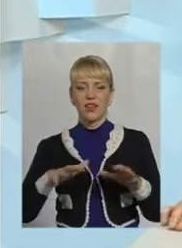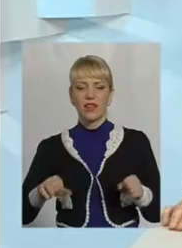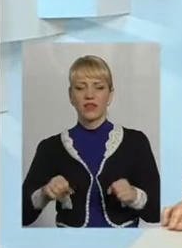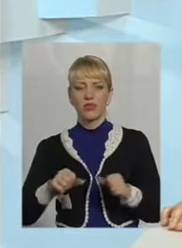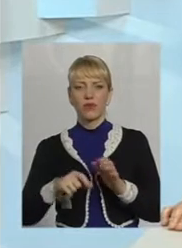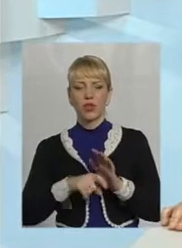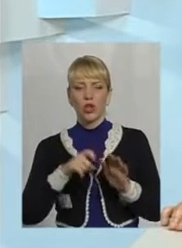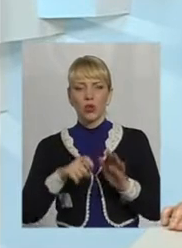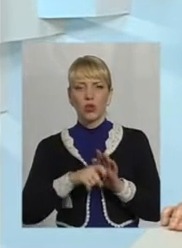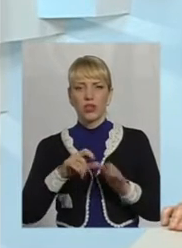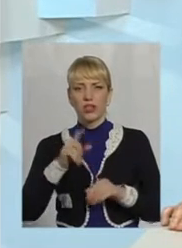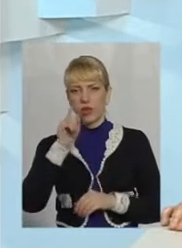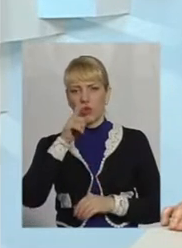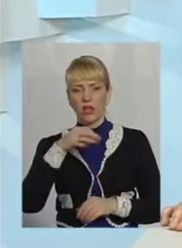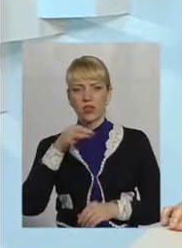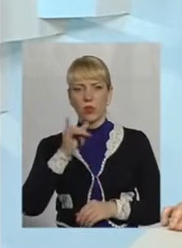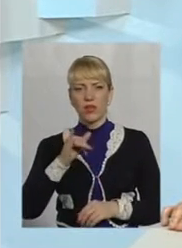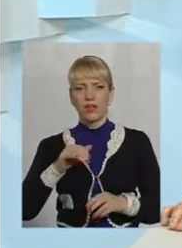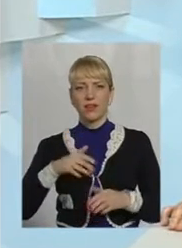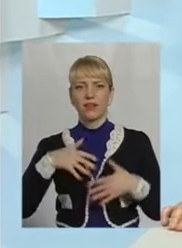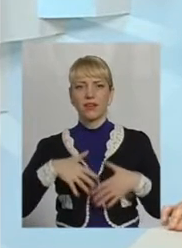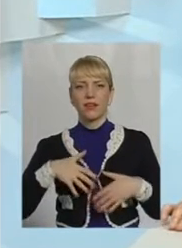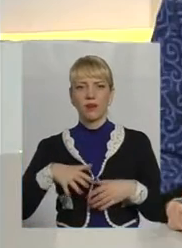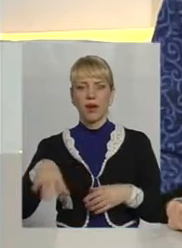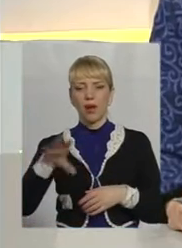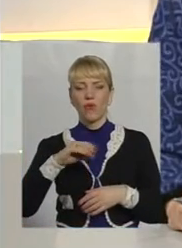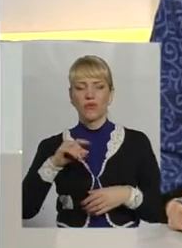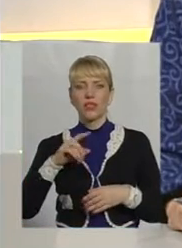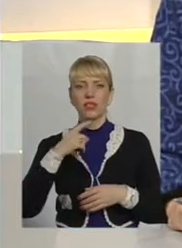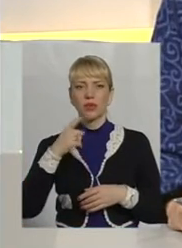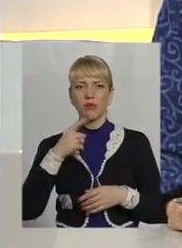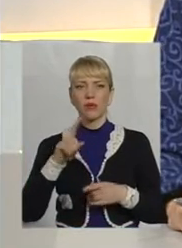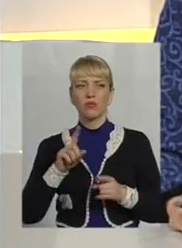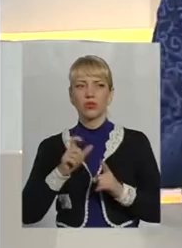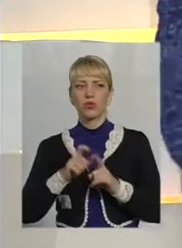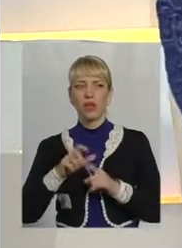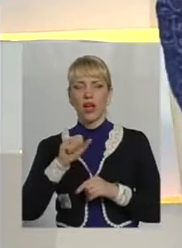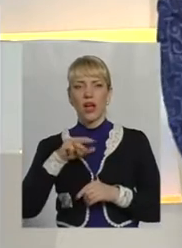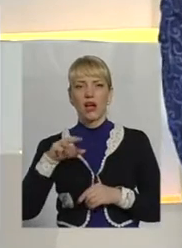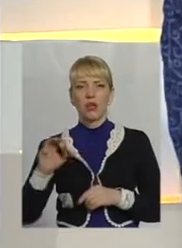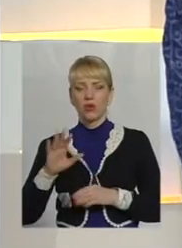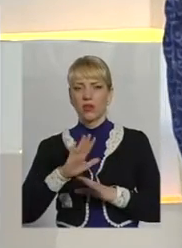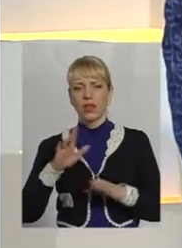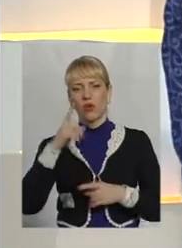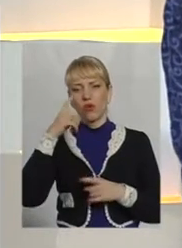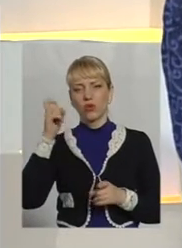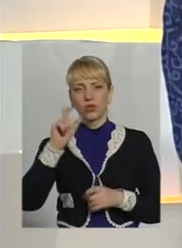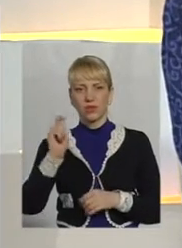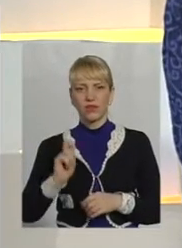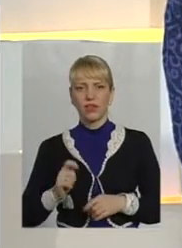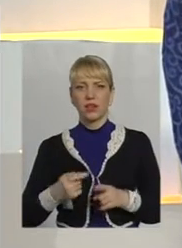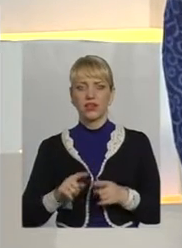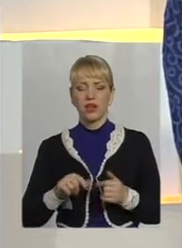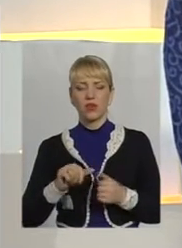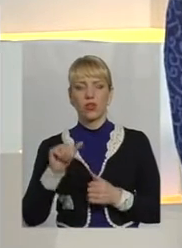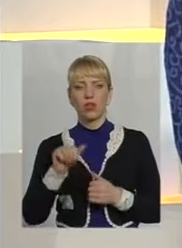Донецької і Луганської областей. Але в всіх спічах ми чуємо АТО. Ну, це неоголошена війна. Це окремо,